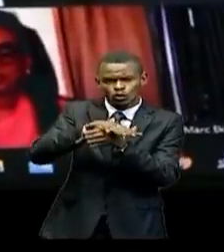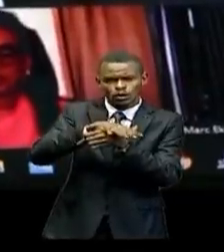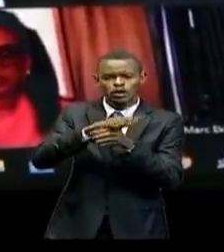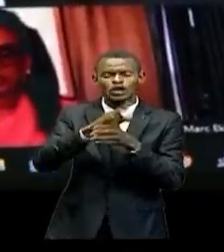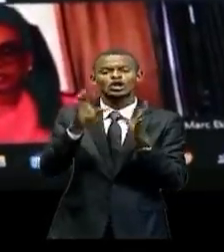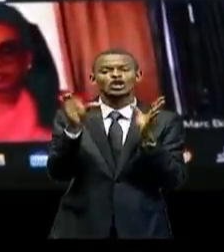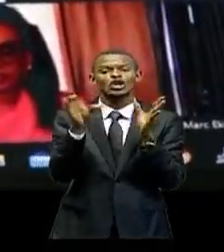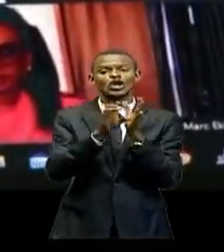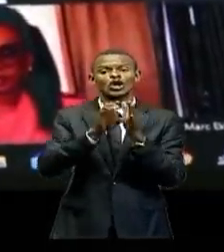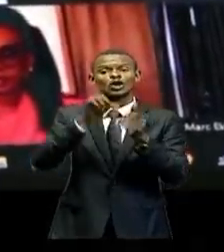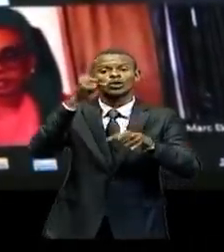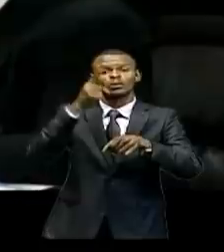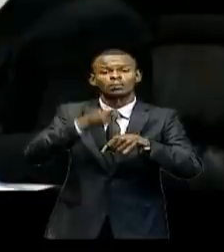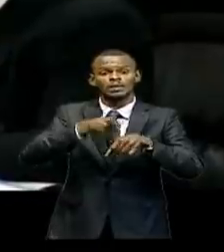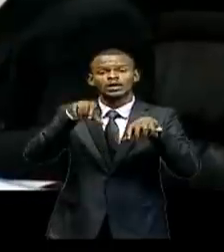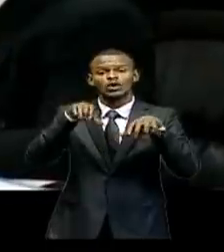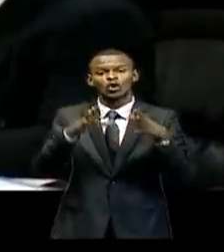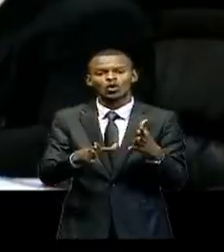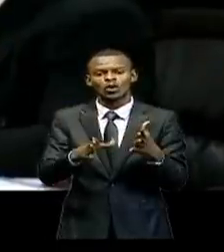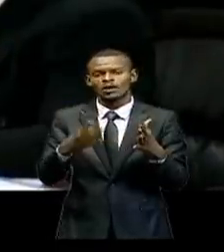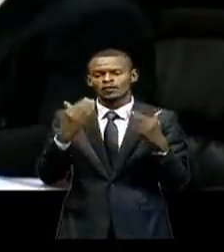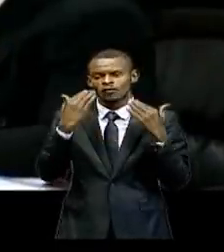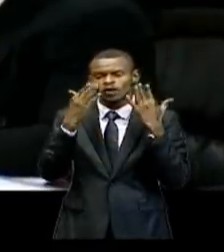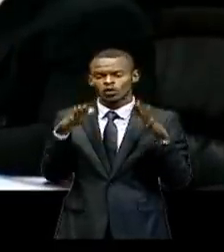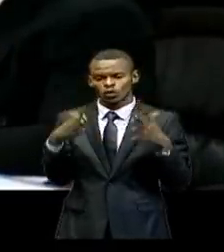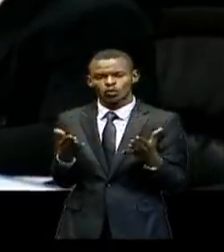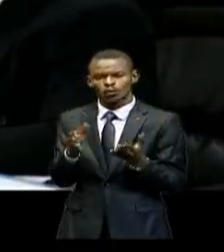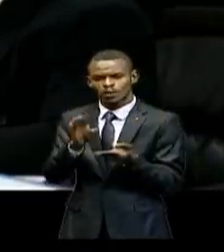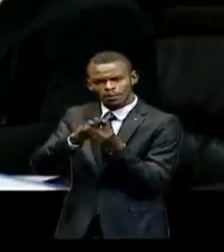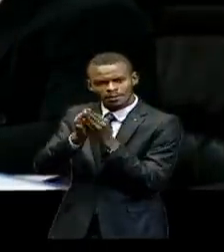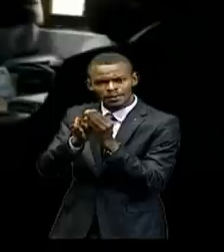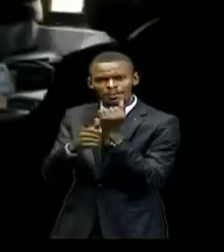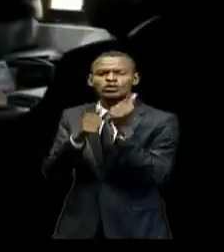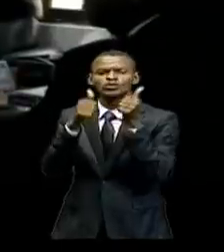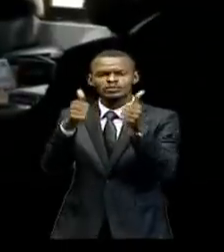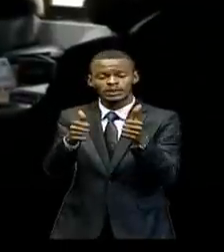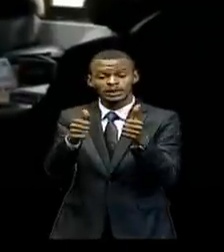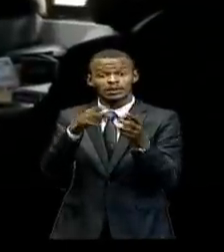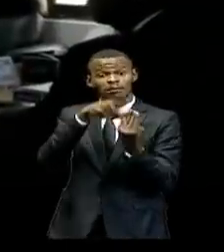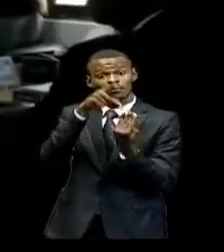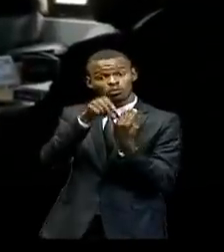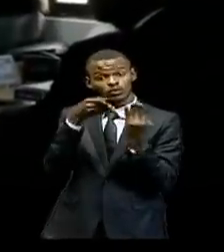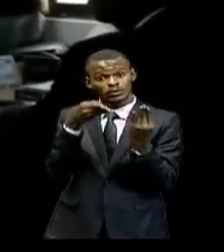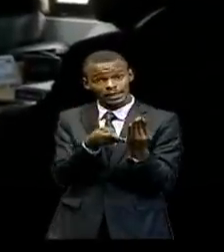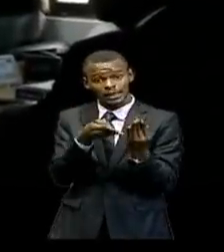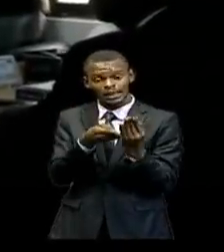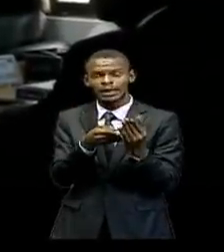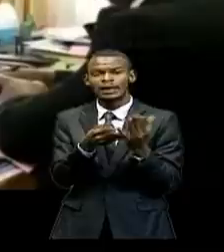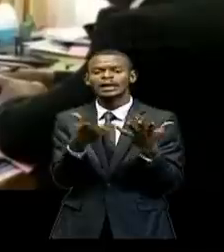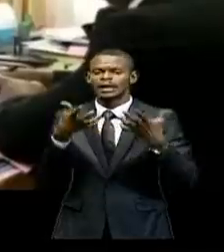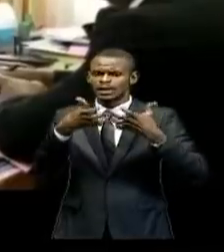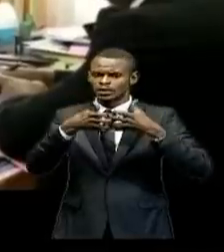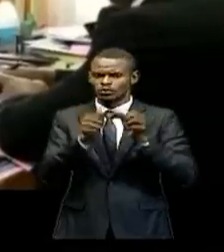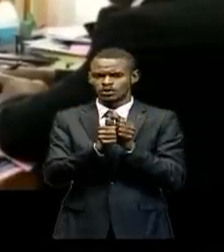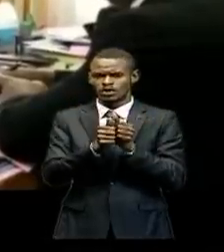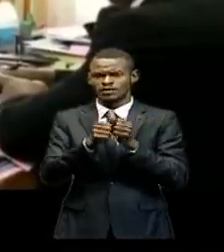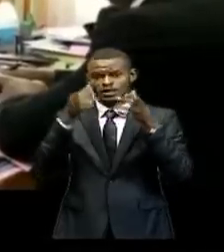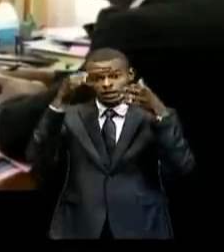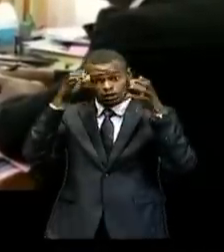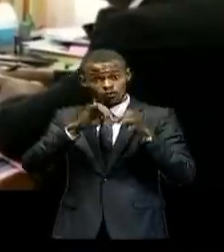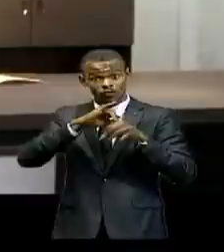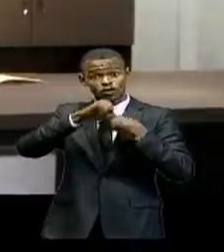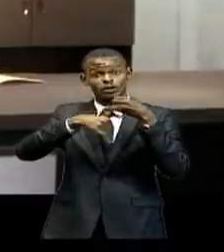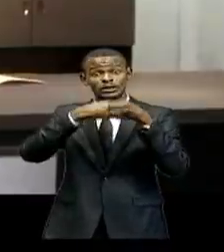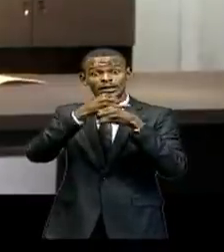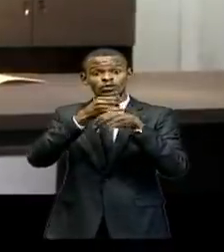la traite des personnes. Ces projets s'inscrivent dans l'optique de la mise en œuvre des conventions internationales